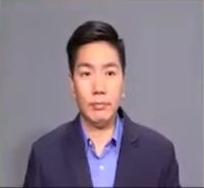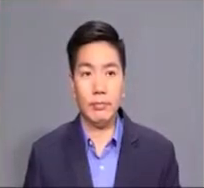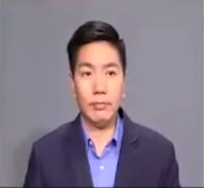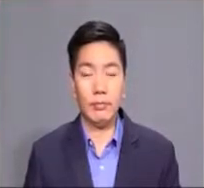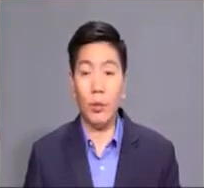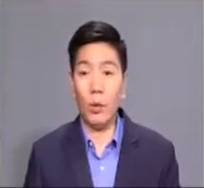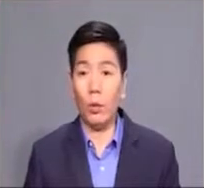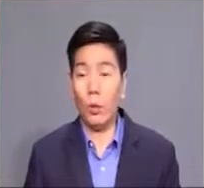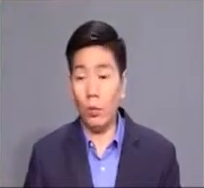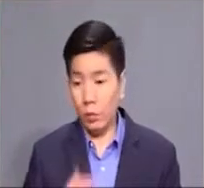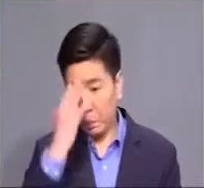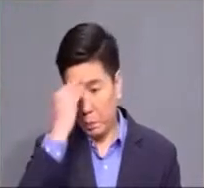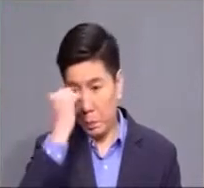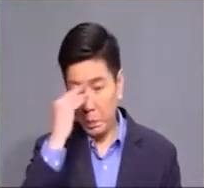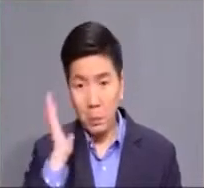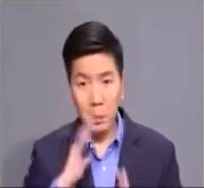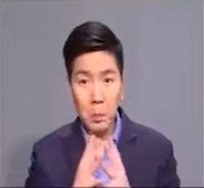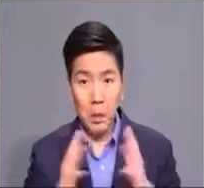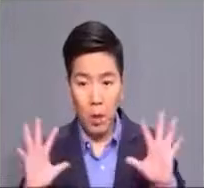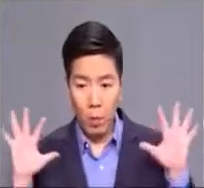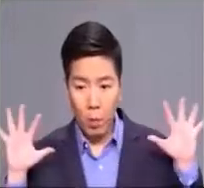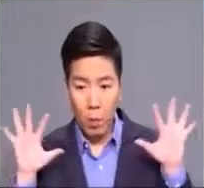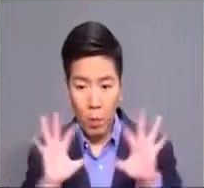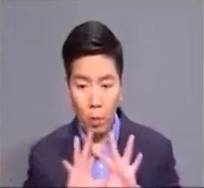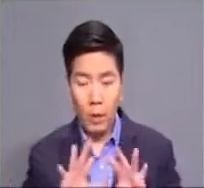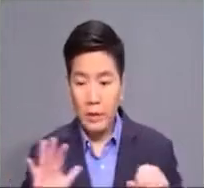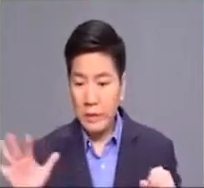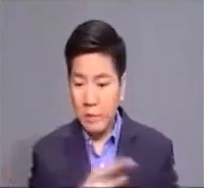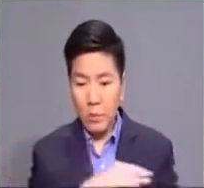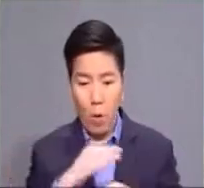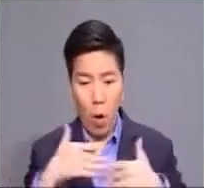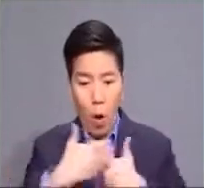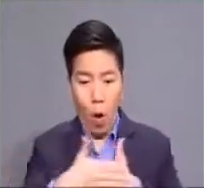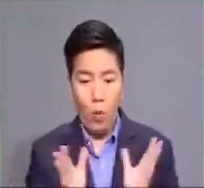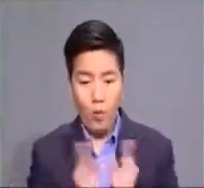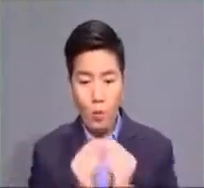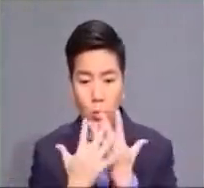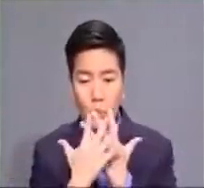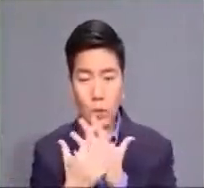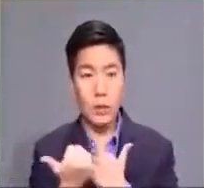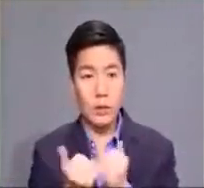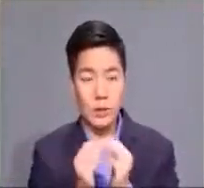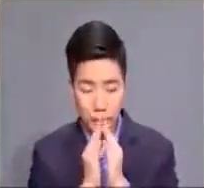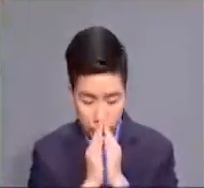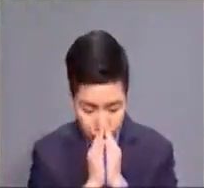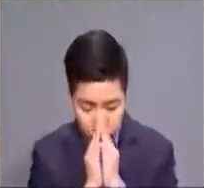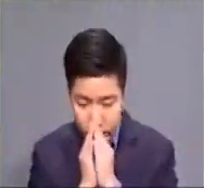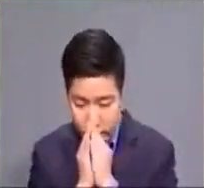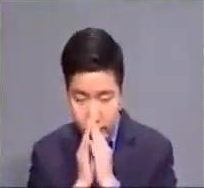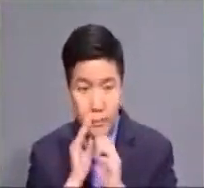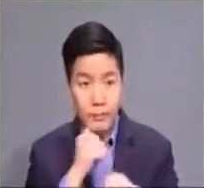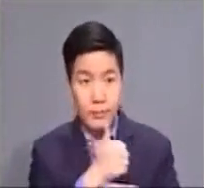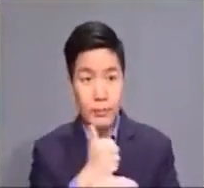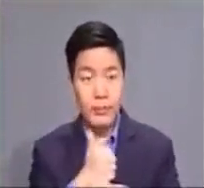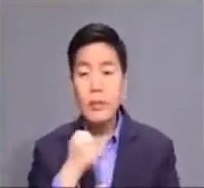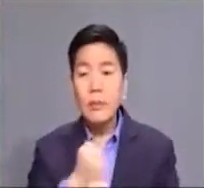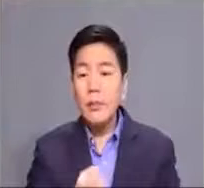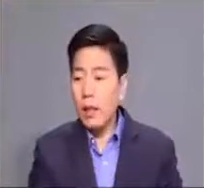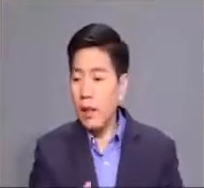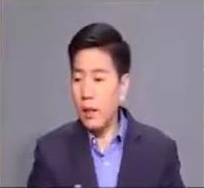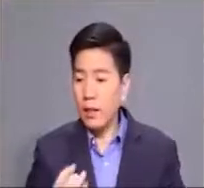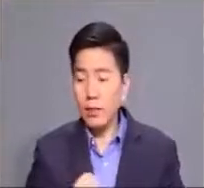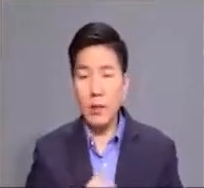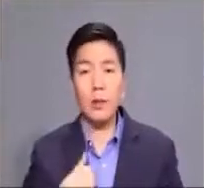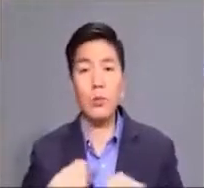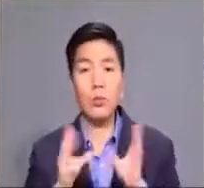ว้าวเขามาทำอะไรกันเยอะแยะเลย ท่านนาสีเต็มห้องประชุมเลยอ่ะ โอ้สวัสดีครับสวัสดีครับ สวัสดีค่ะวันนี้มาทำอะไรกันนะคะ